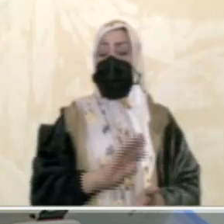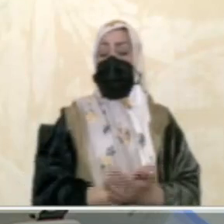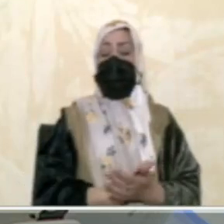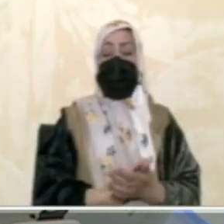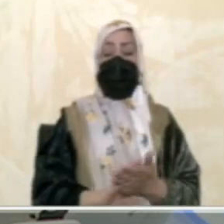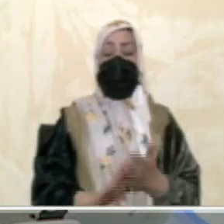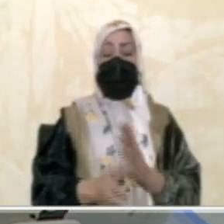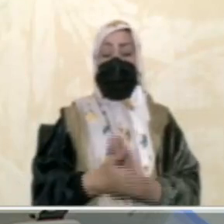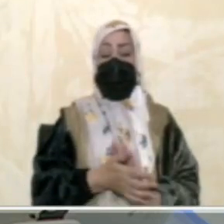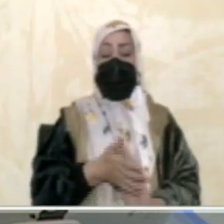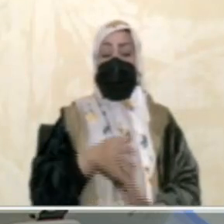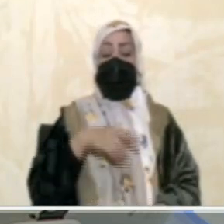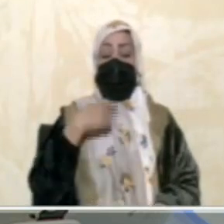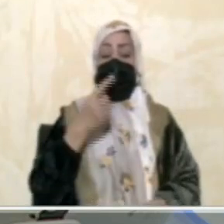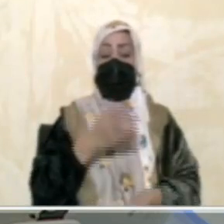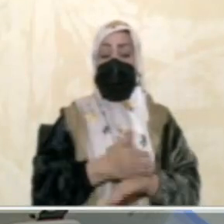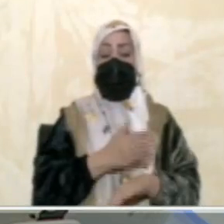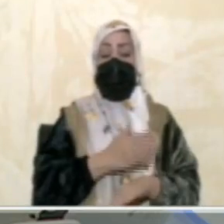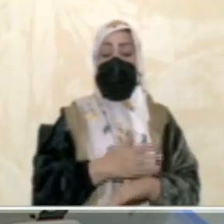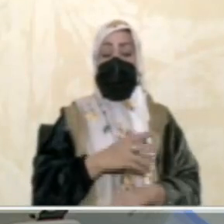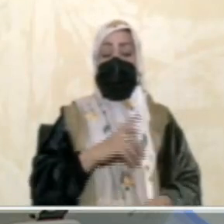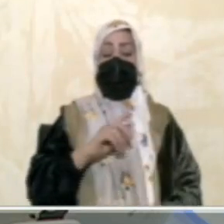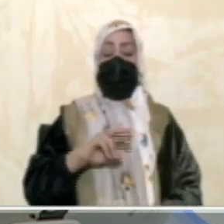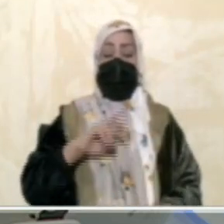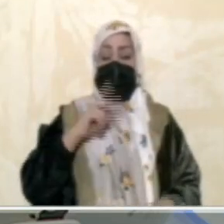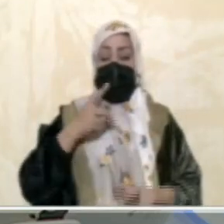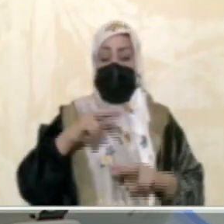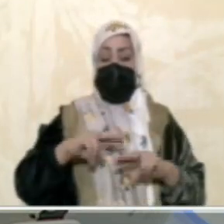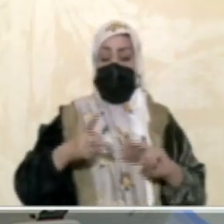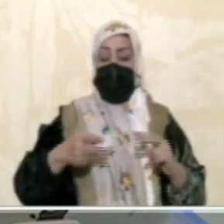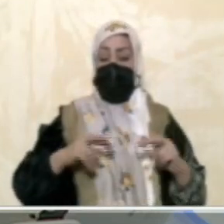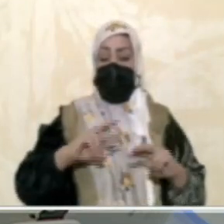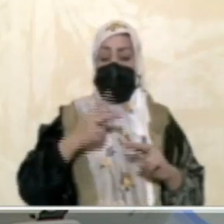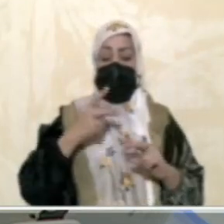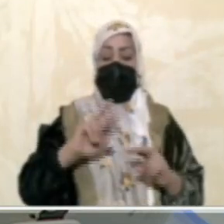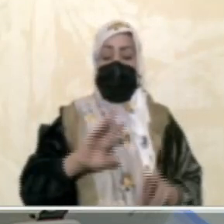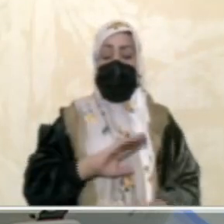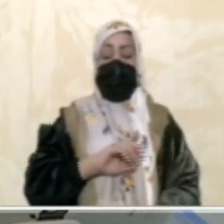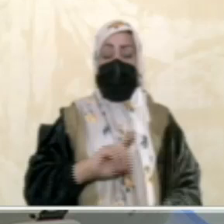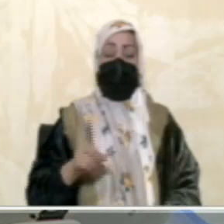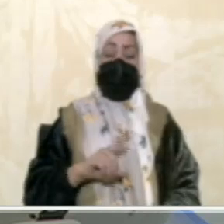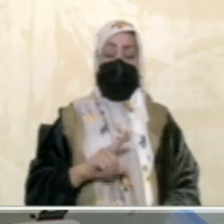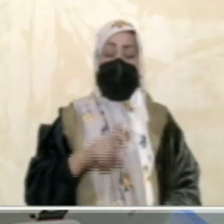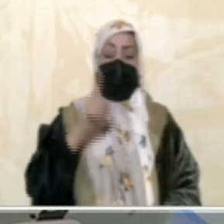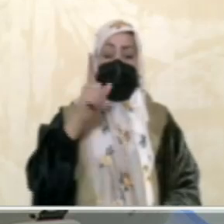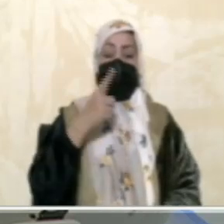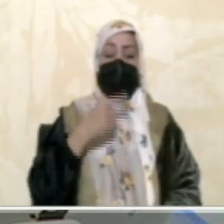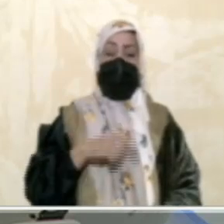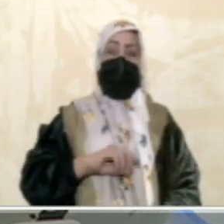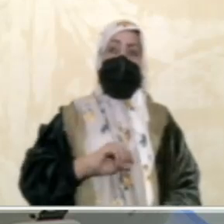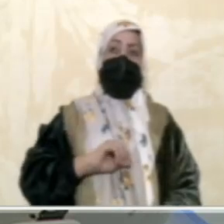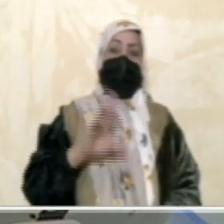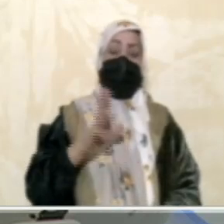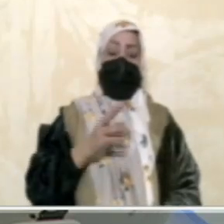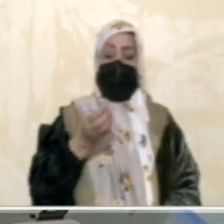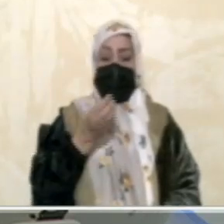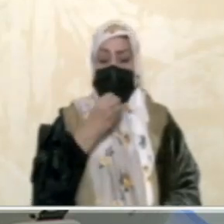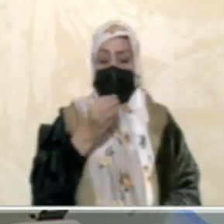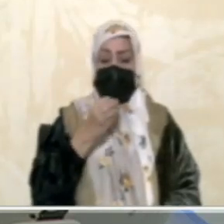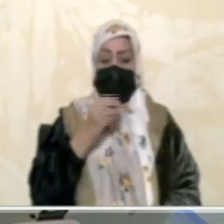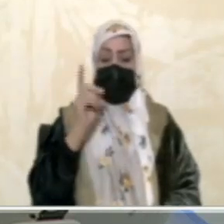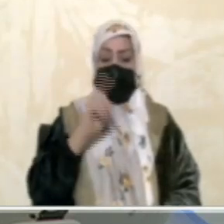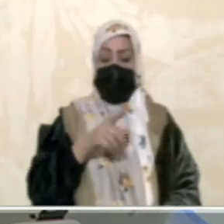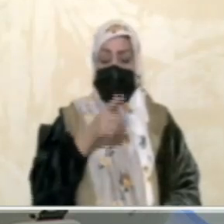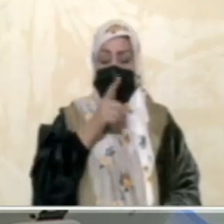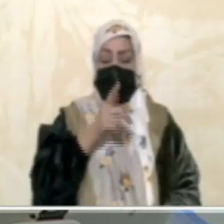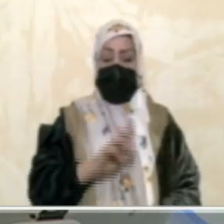الزوري والعمل به فليس لله حاجه في ان يدع طعامه وشراه امه الله من